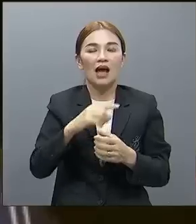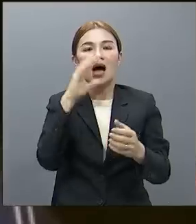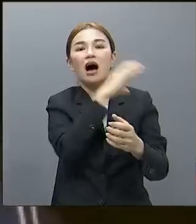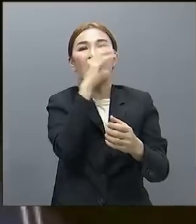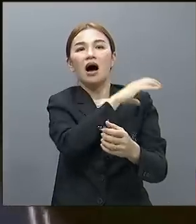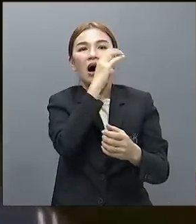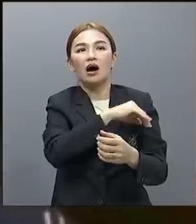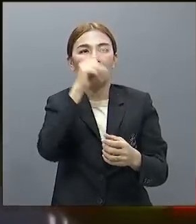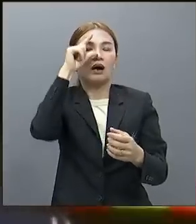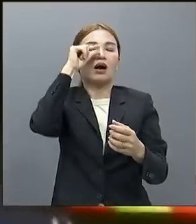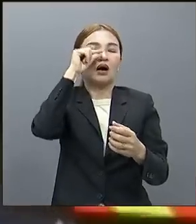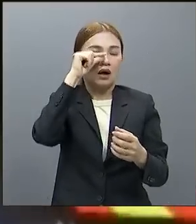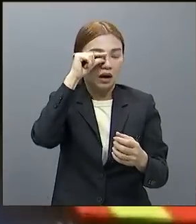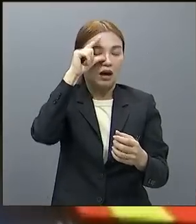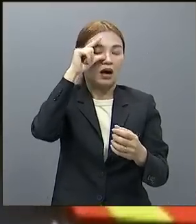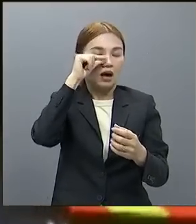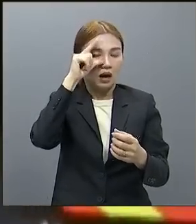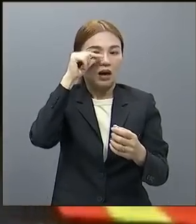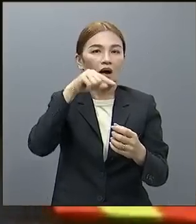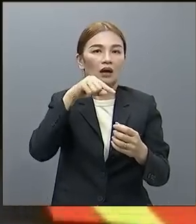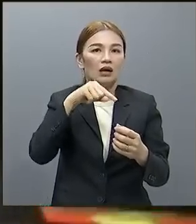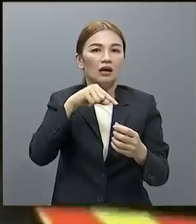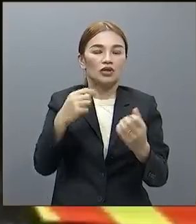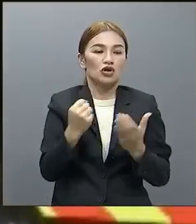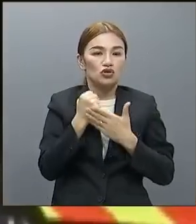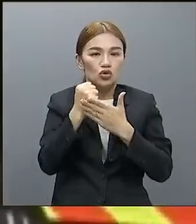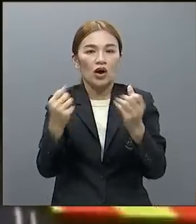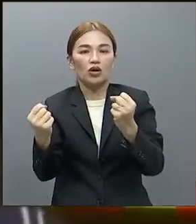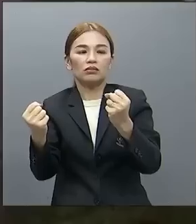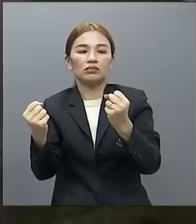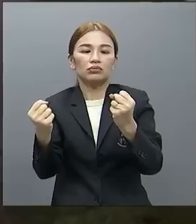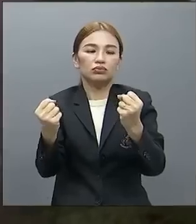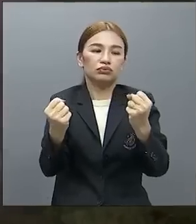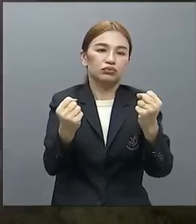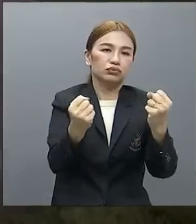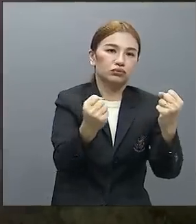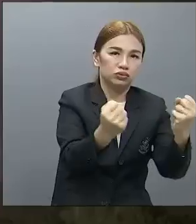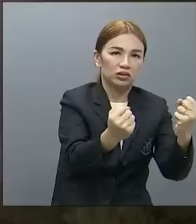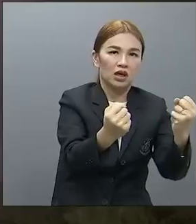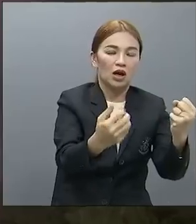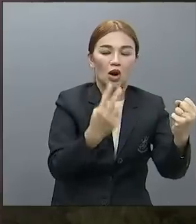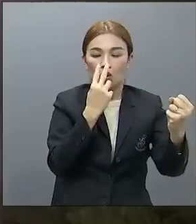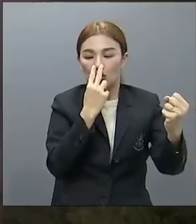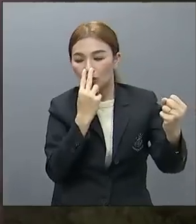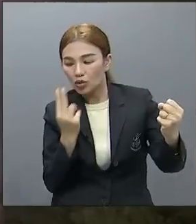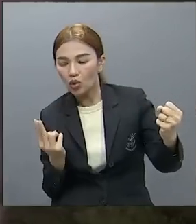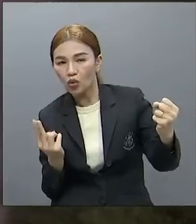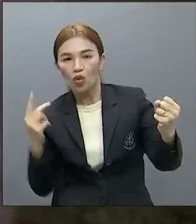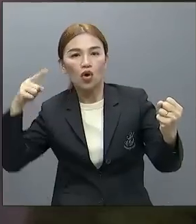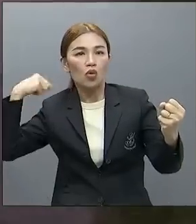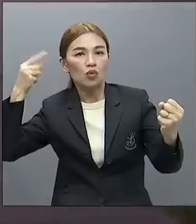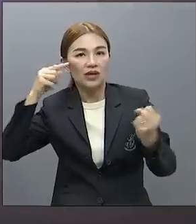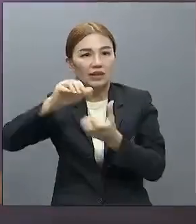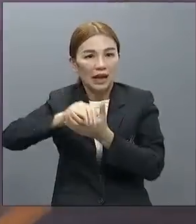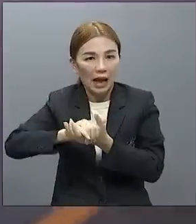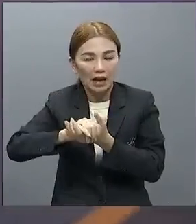พสลึมสลืออ่อนแรงค่ะจึงได้ช่วยบังคับรถให้จอดข้างทางพอกลับมาดูนางสาวละลินยาอีกครั้งก็พบ